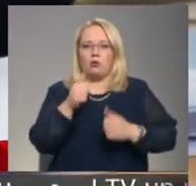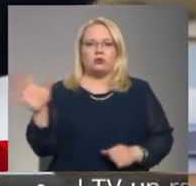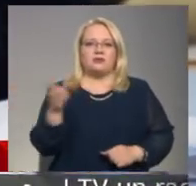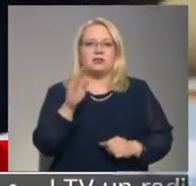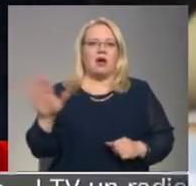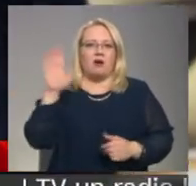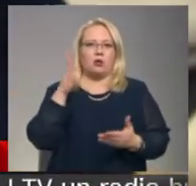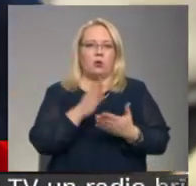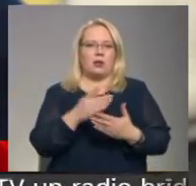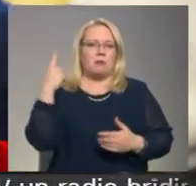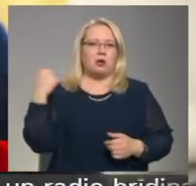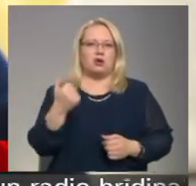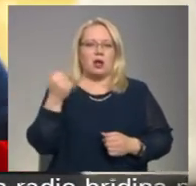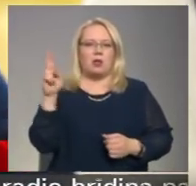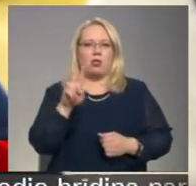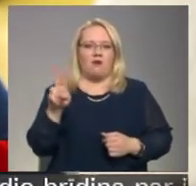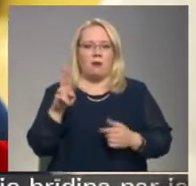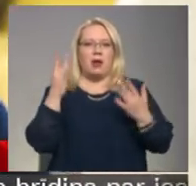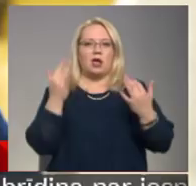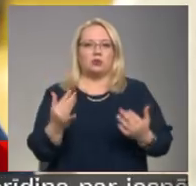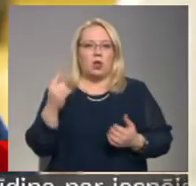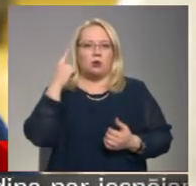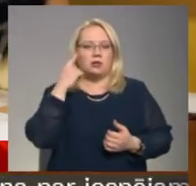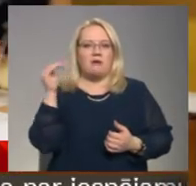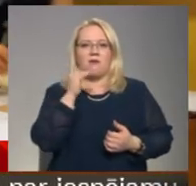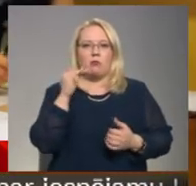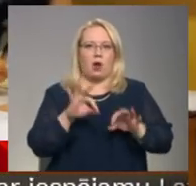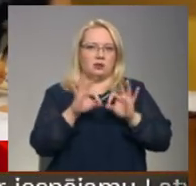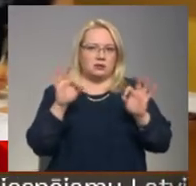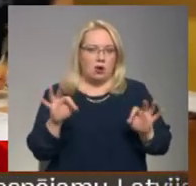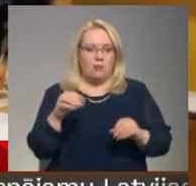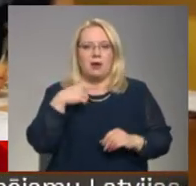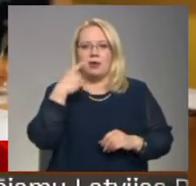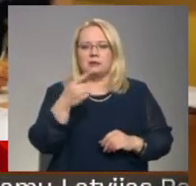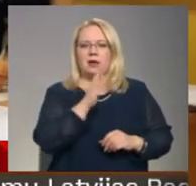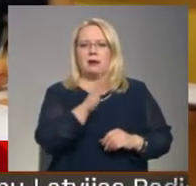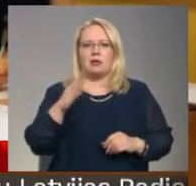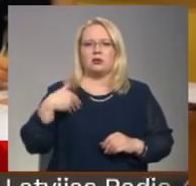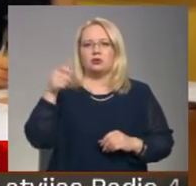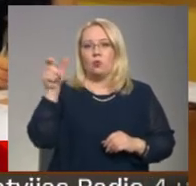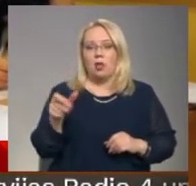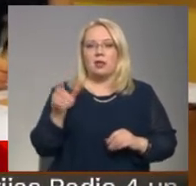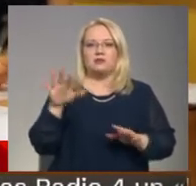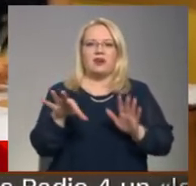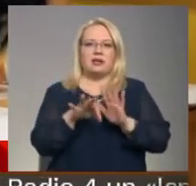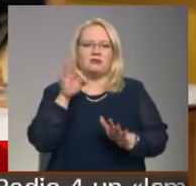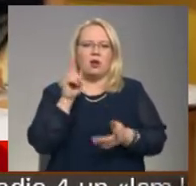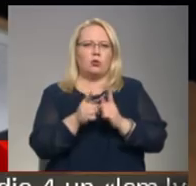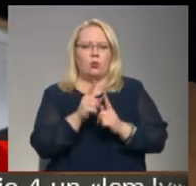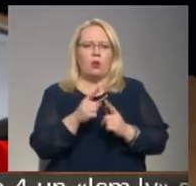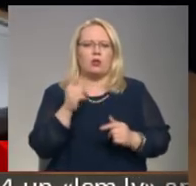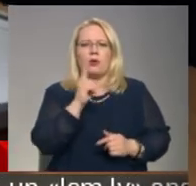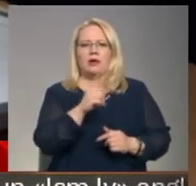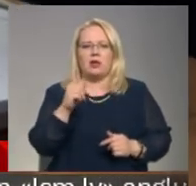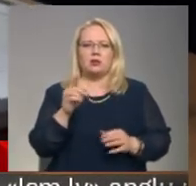valstīs notika pērn novembrī, bet rezultāti uzzināti februāra sākumā. Jāteic, ka katrs skolēns var izvēlēties tulkot no ikvienas